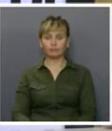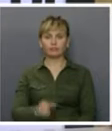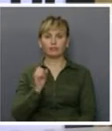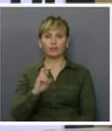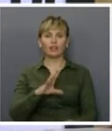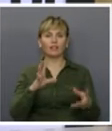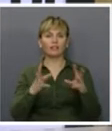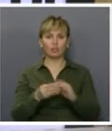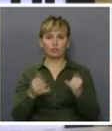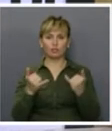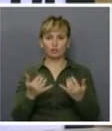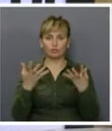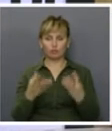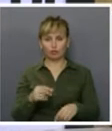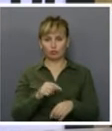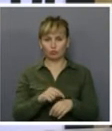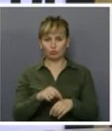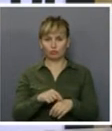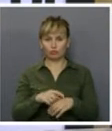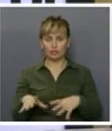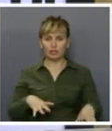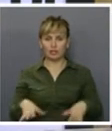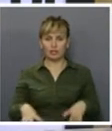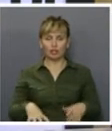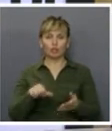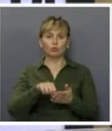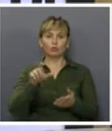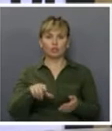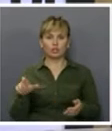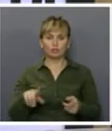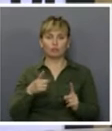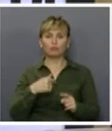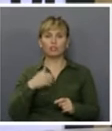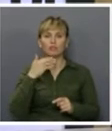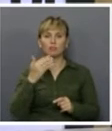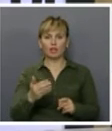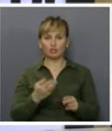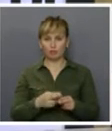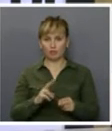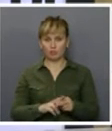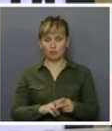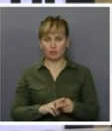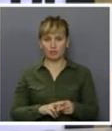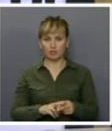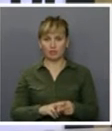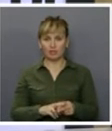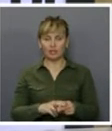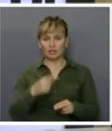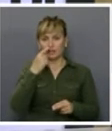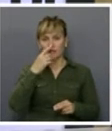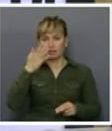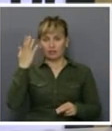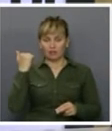на сегодняшний день чувствует себя рынок? Как чувствуют себя участники рынка? Да, я почему спрашиваю? Потому что совсем